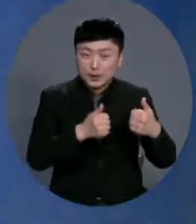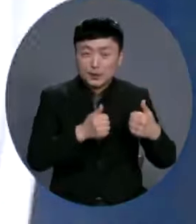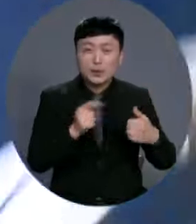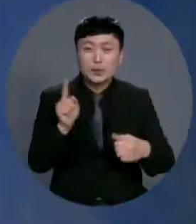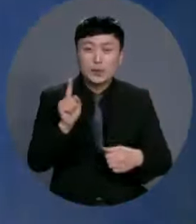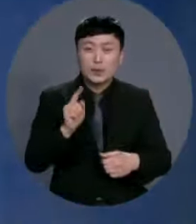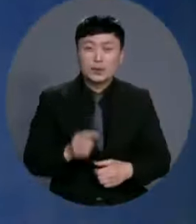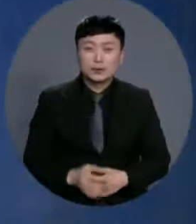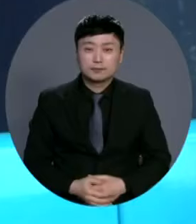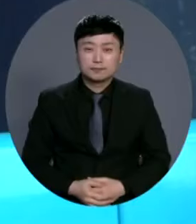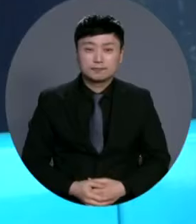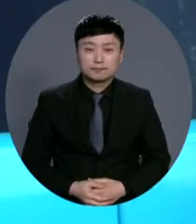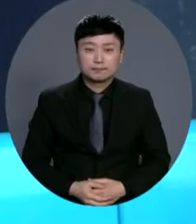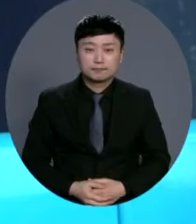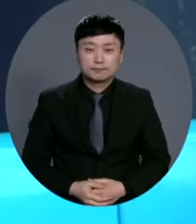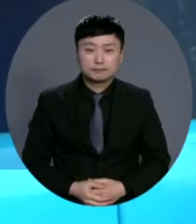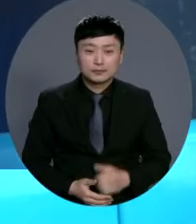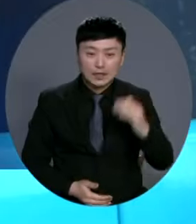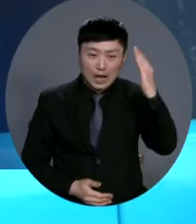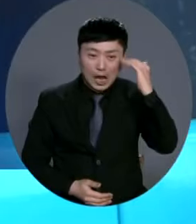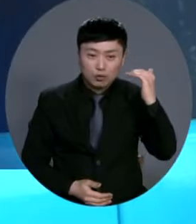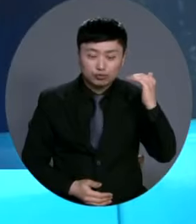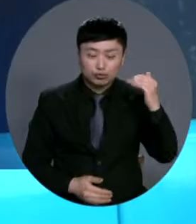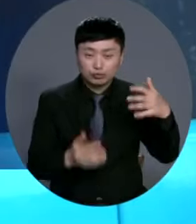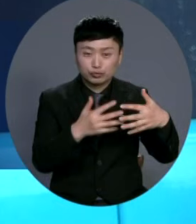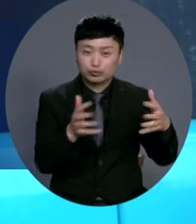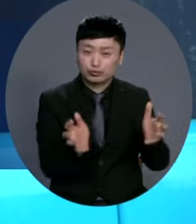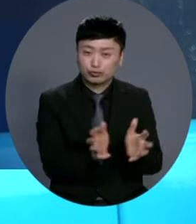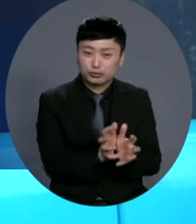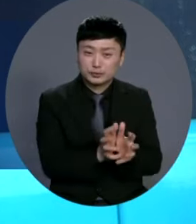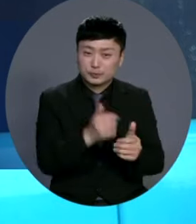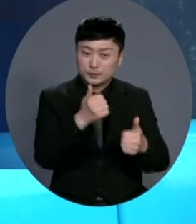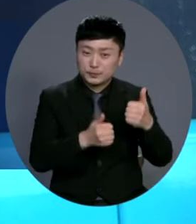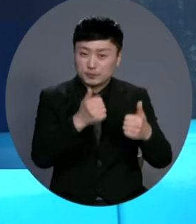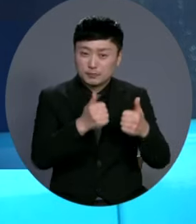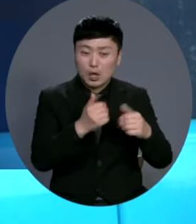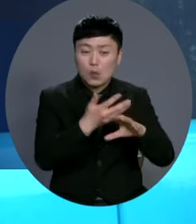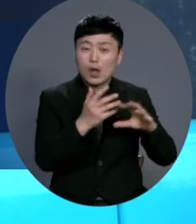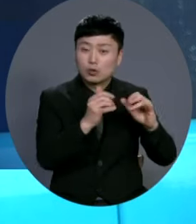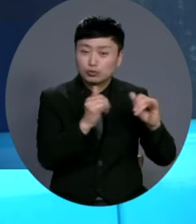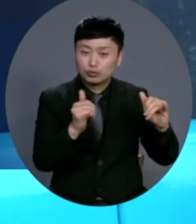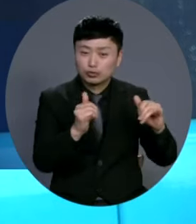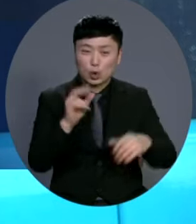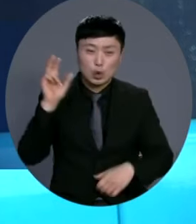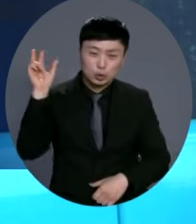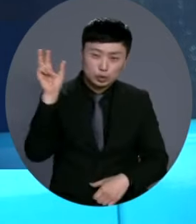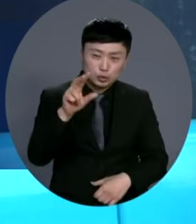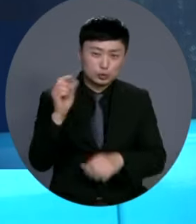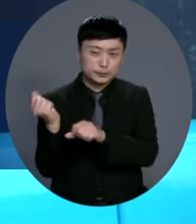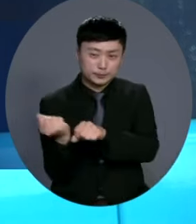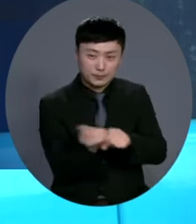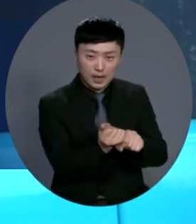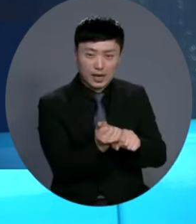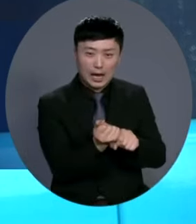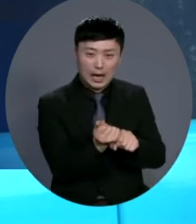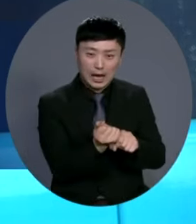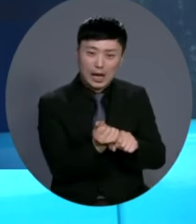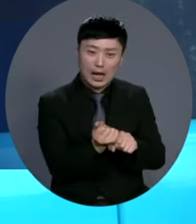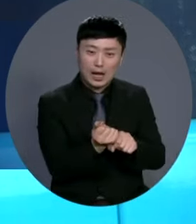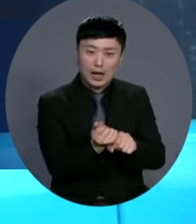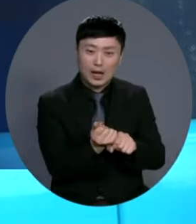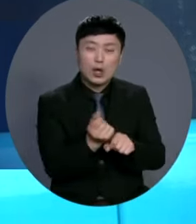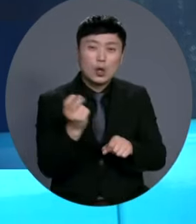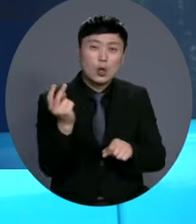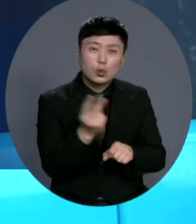예고했습니다. 한국 팀이랑 연습 게임 할 때는 외국인 선수 투수들도 그렇고 이 타자 부분도 그 전에